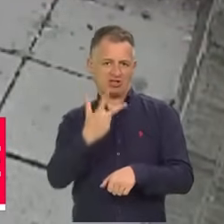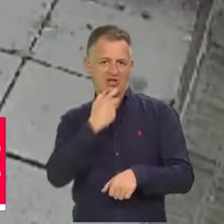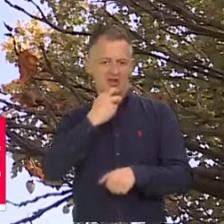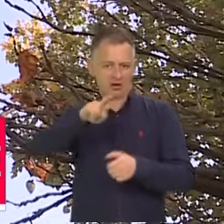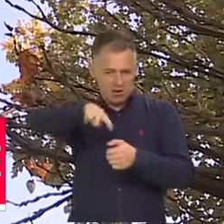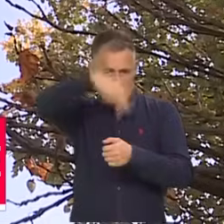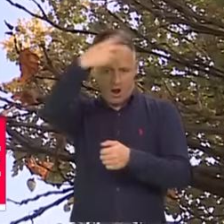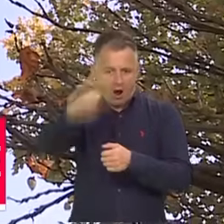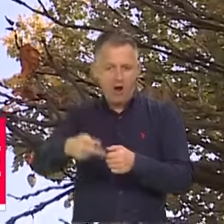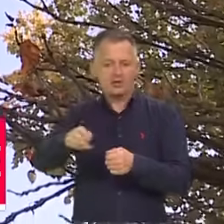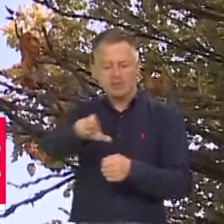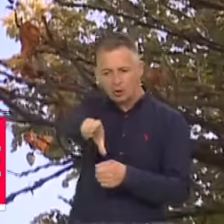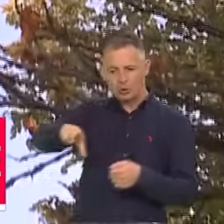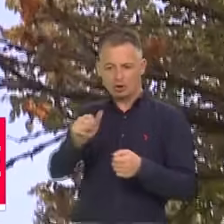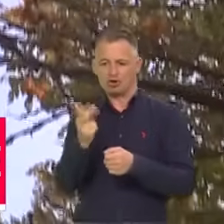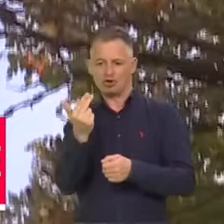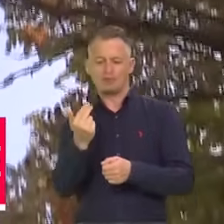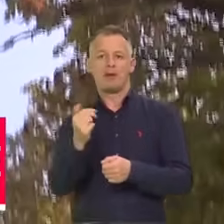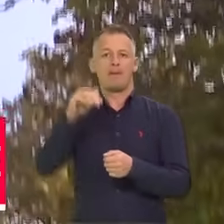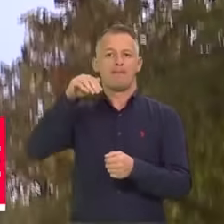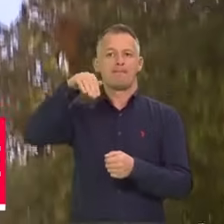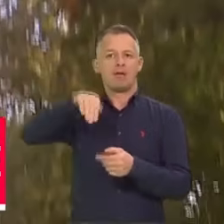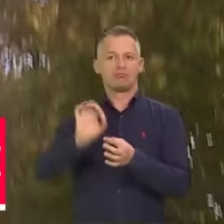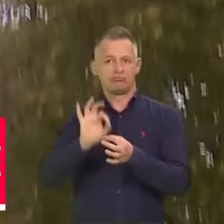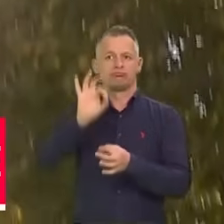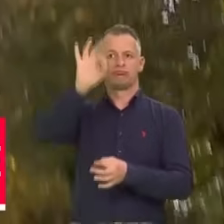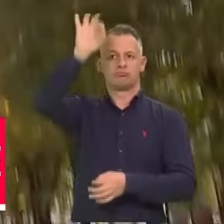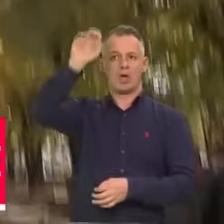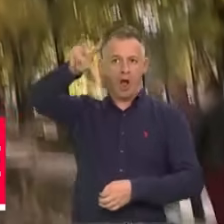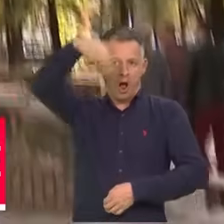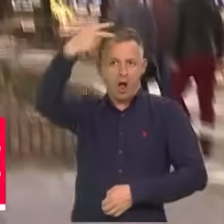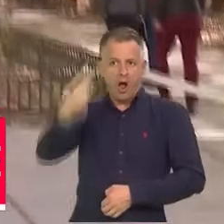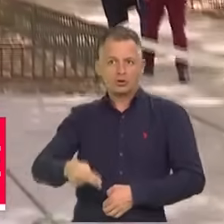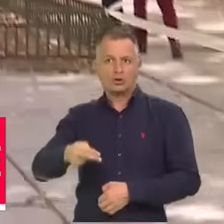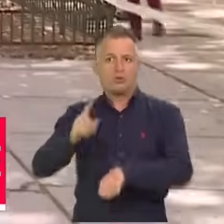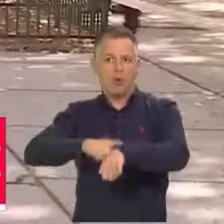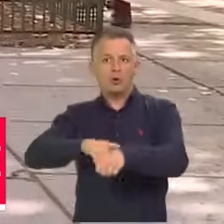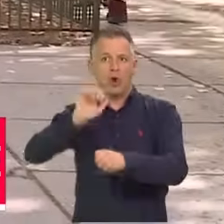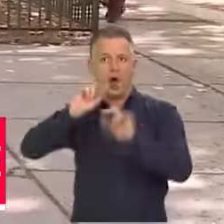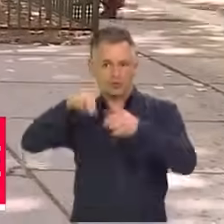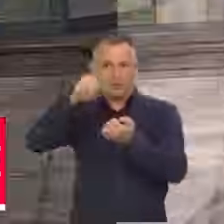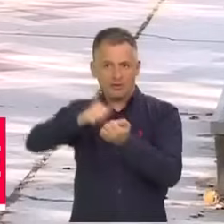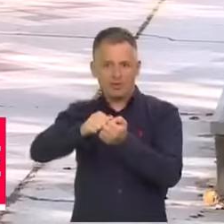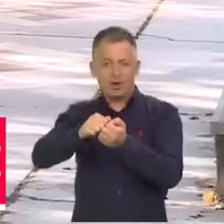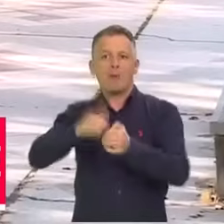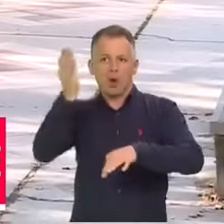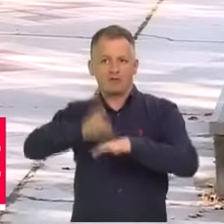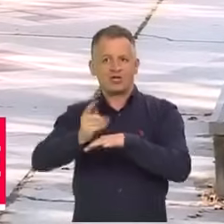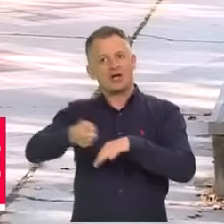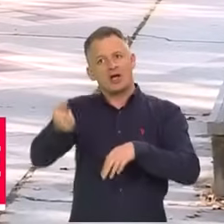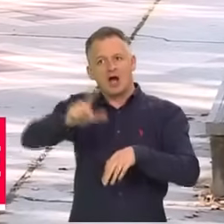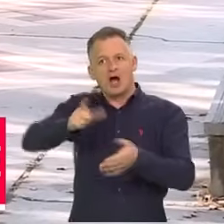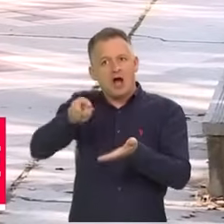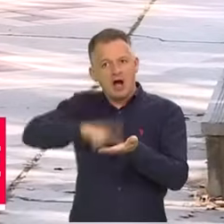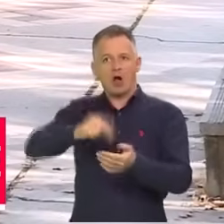trotuar. 15 metri a căzut în gol de la etajul 5, iar în momentul în care a ajuns la sol, a mai făcut o victimă. Femeia de 43